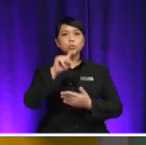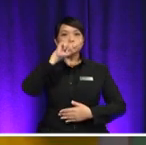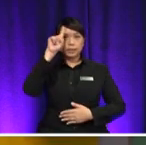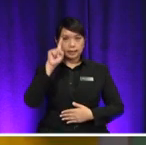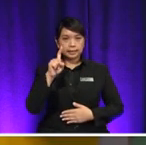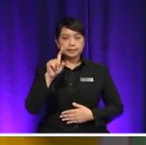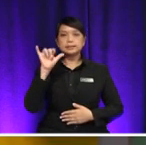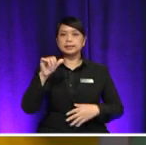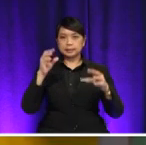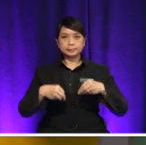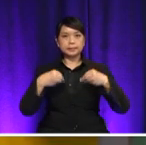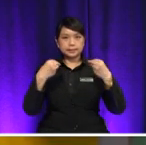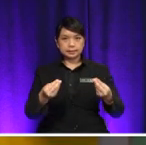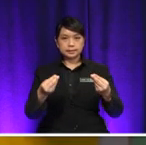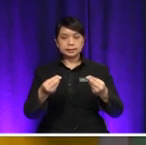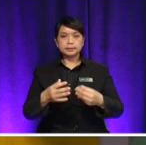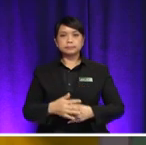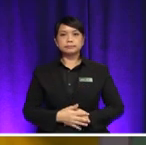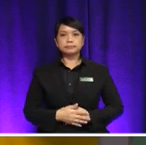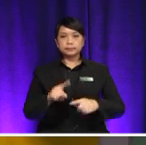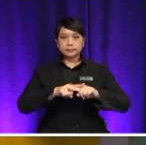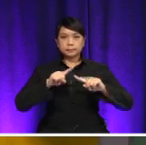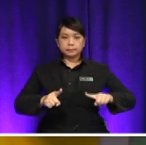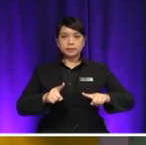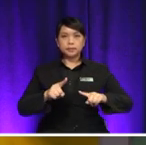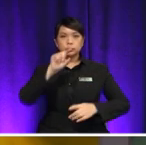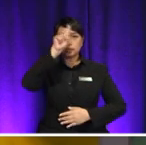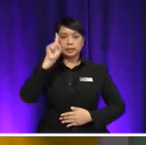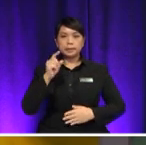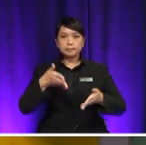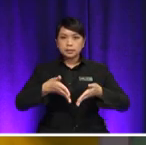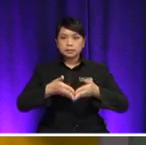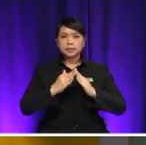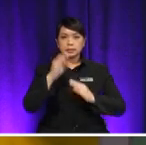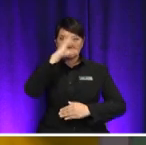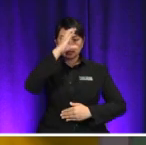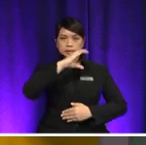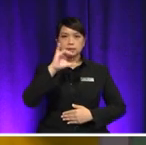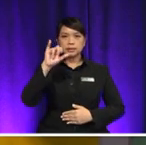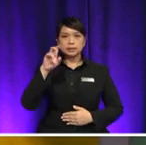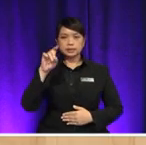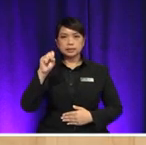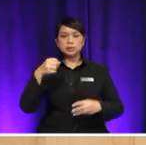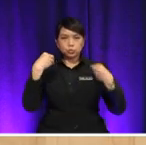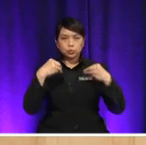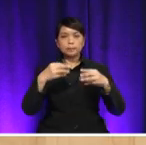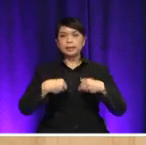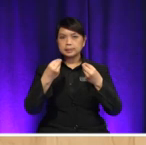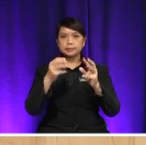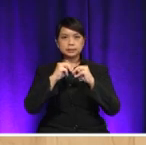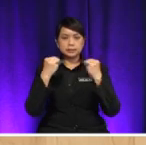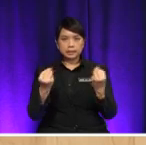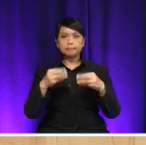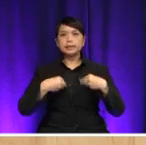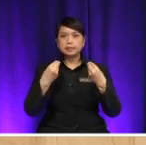dibagilah kenyataan dalam soal tapi soalan minta cari indeks jualan bagi majalah itu pada